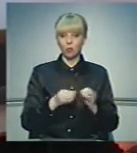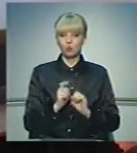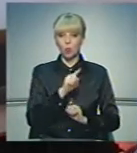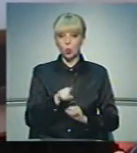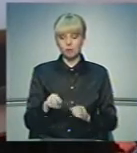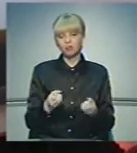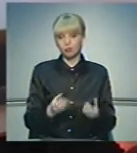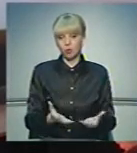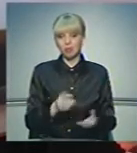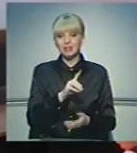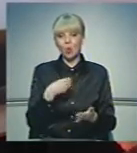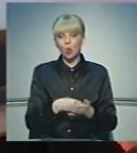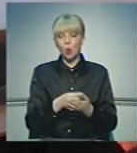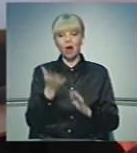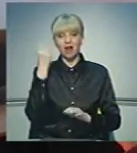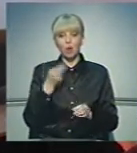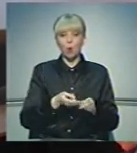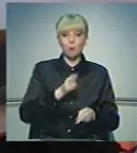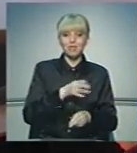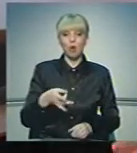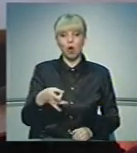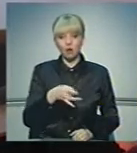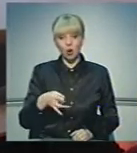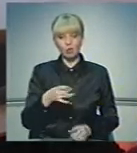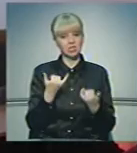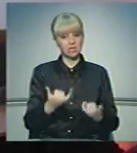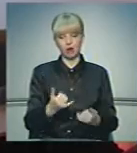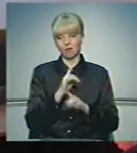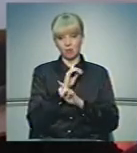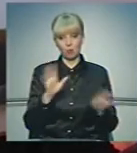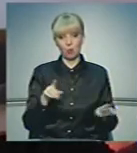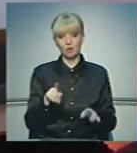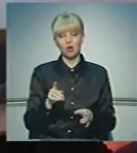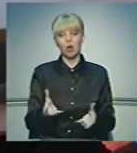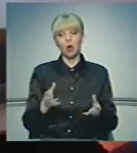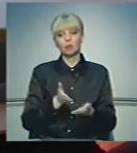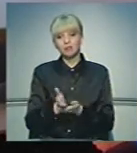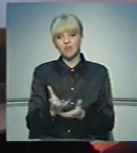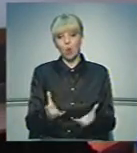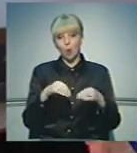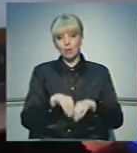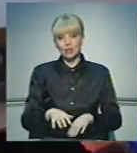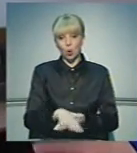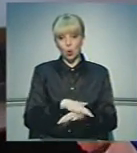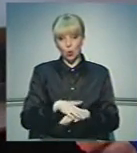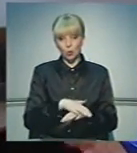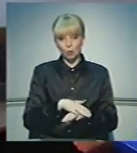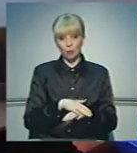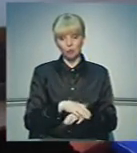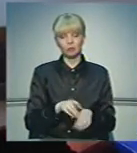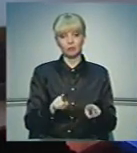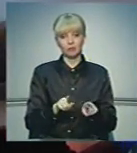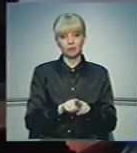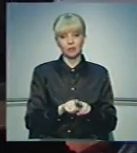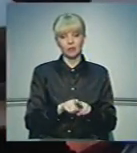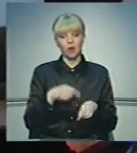їм просто ті кошти, які раніше компенсував район, їх зараз не буде, оскільки вони підуть в об'єднані громади. І це, також про це